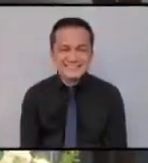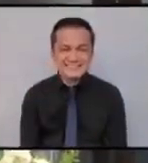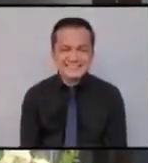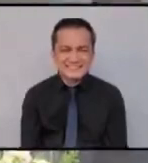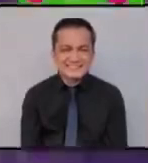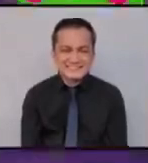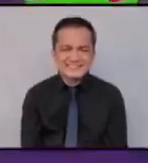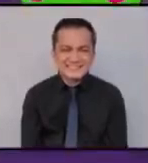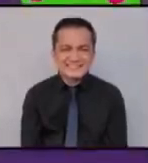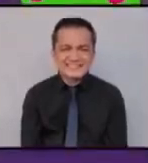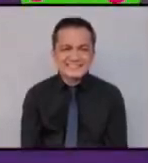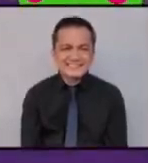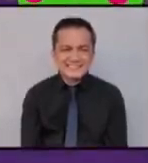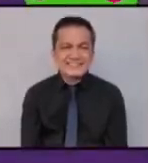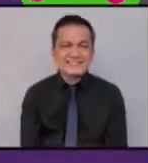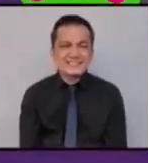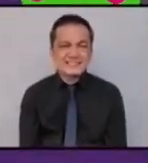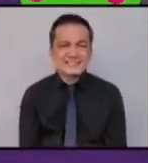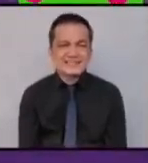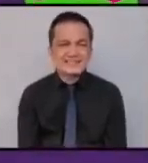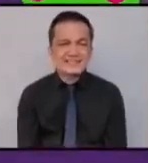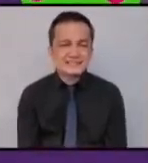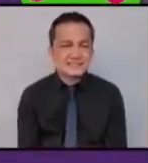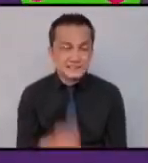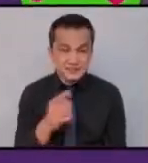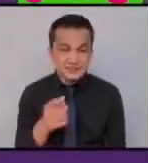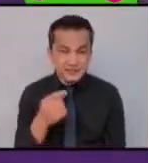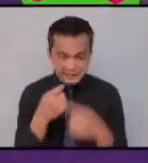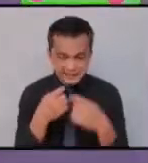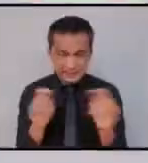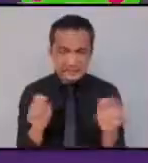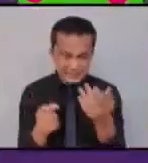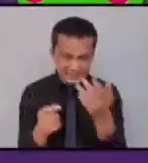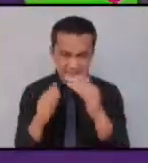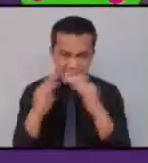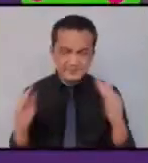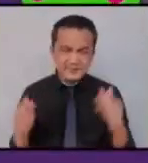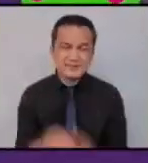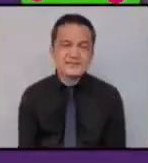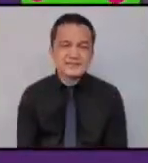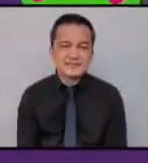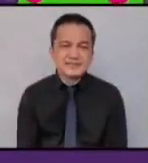ba? Kaya naman, mga RSP, subukan na ito sa inyong mga tahanan para sa darating